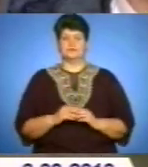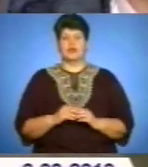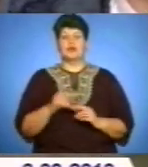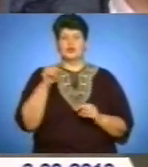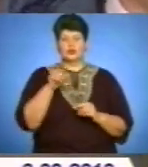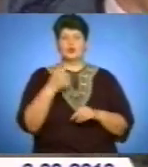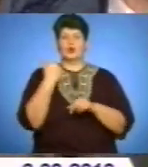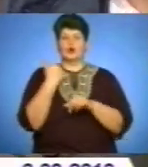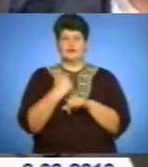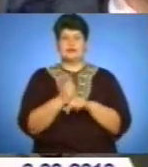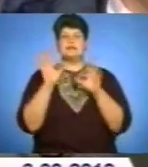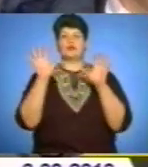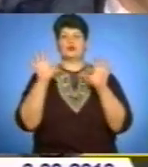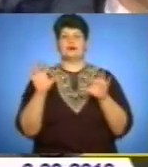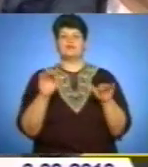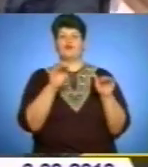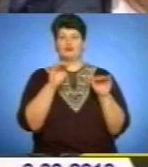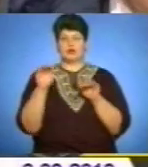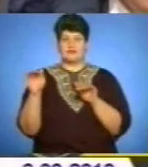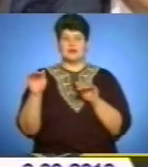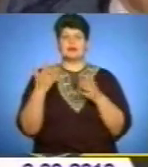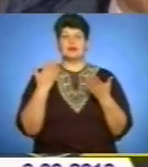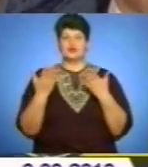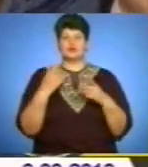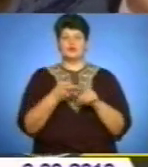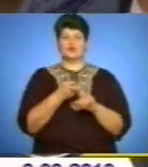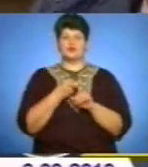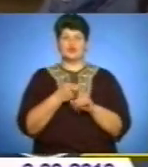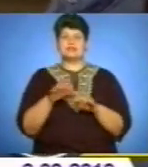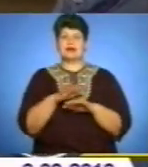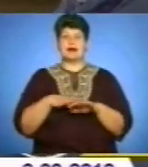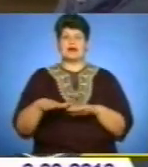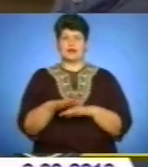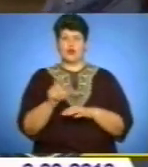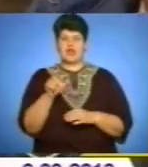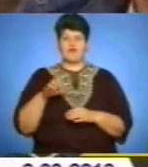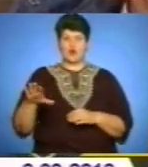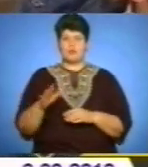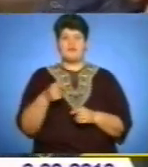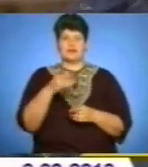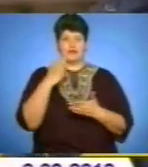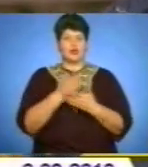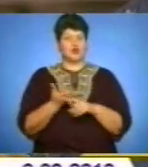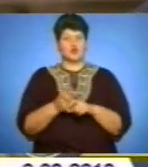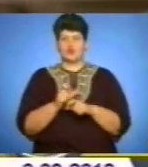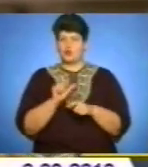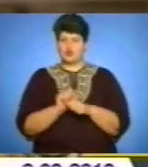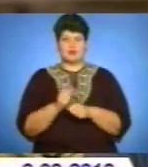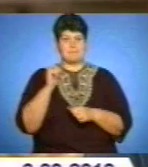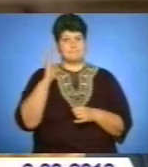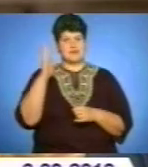головне у нас на законодавчому рівні, якщо стосується ринку Європи, а він є для нас дуже перспективний,